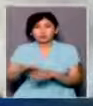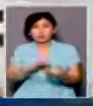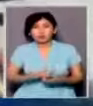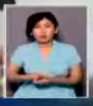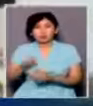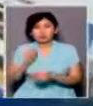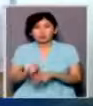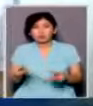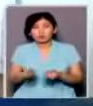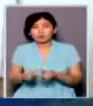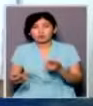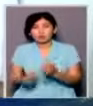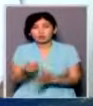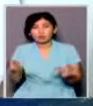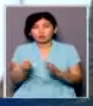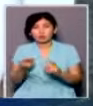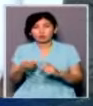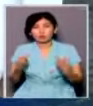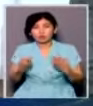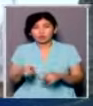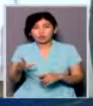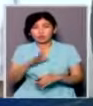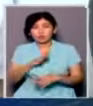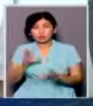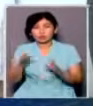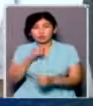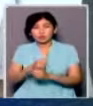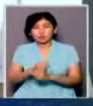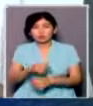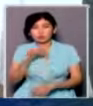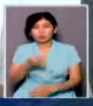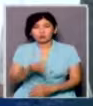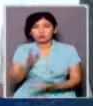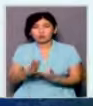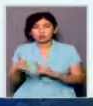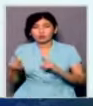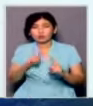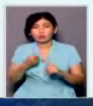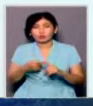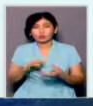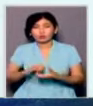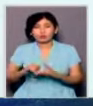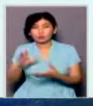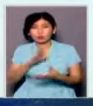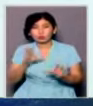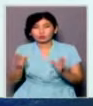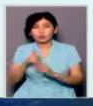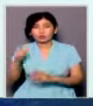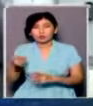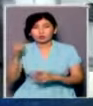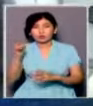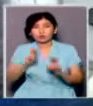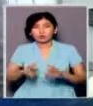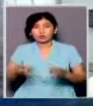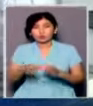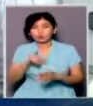ассамблея тапсырмаларын жаңа әдістер мен технологиялар арқылы іске асыру болып табылады. Жиынға этномәдени бірлестік өкілдері, ғылыми